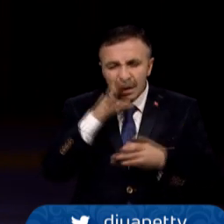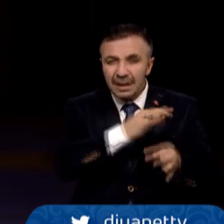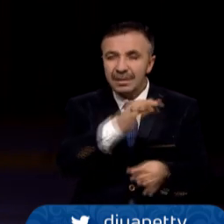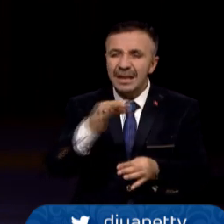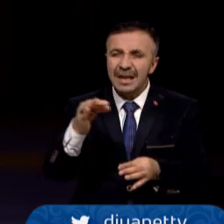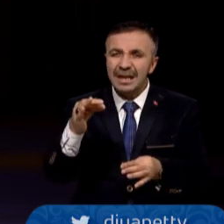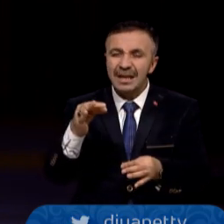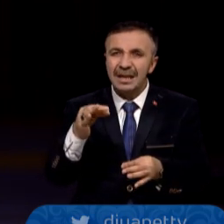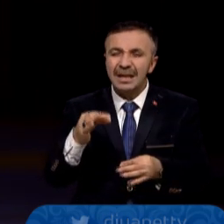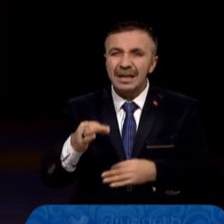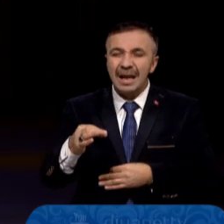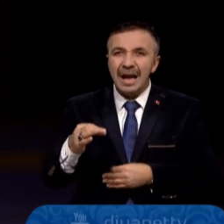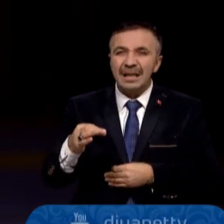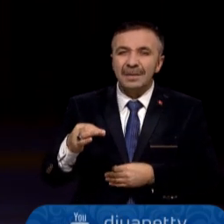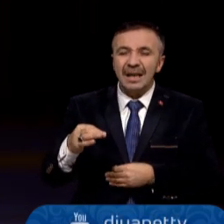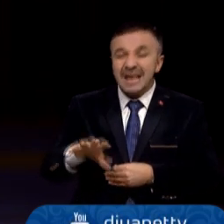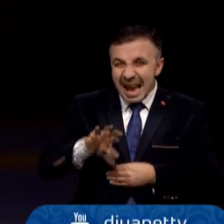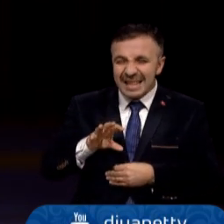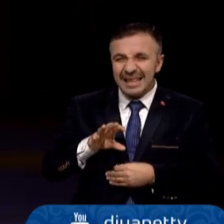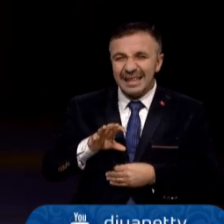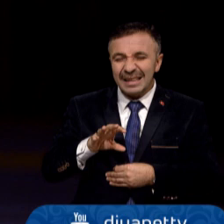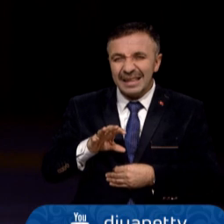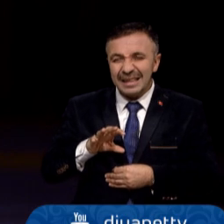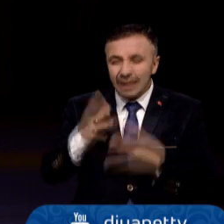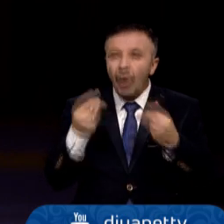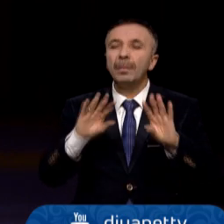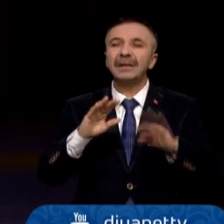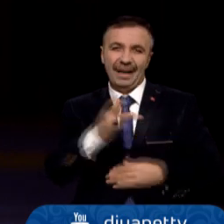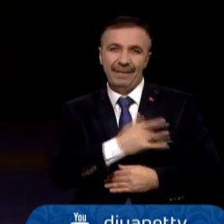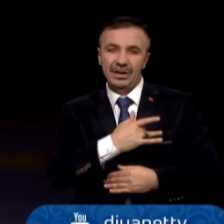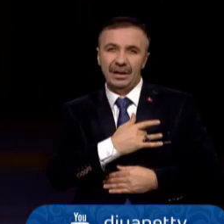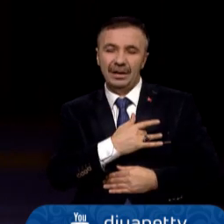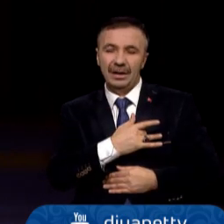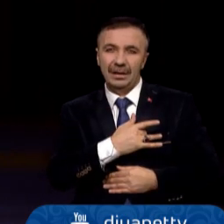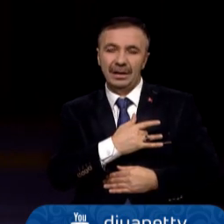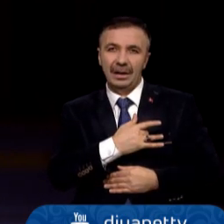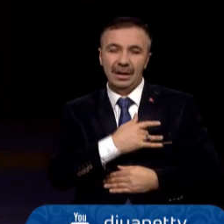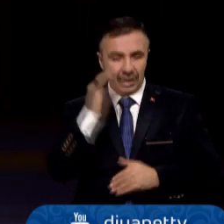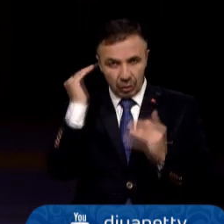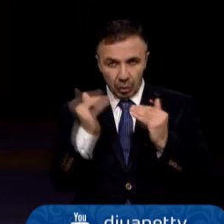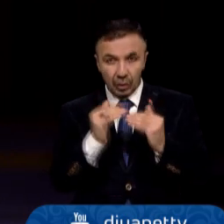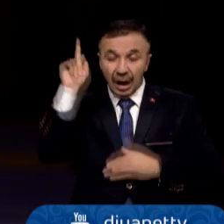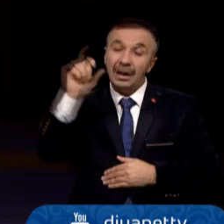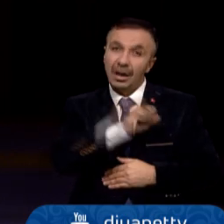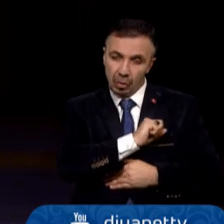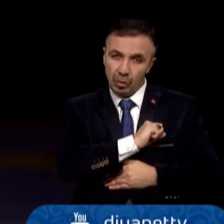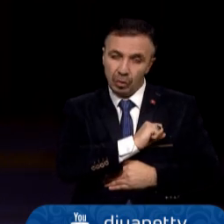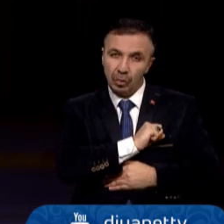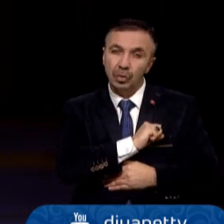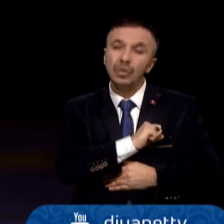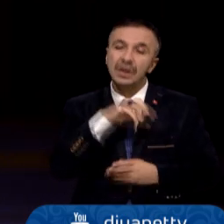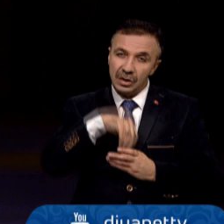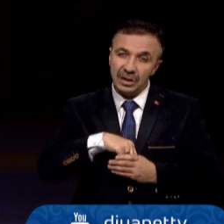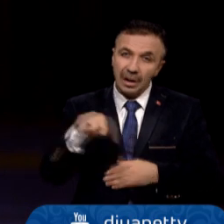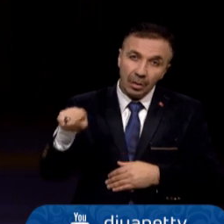kimsenin baskısı altında kalmadan vicdanlarına danışarak Allah korkusunun altında